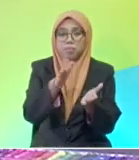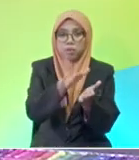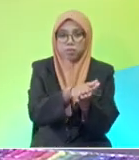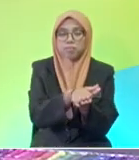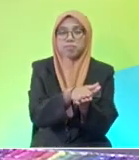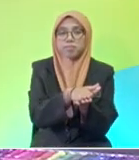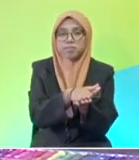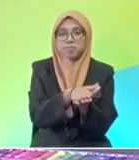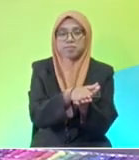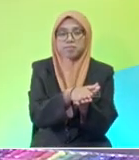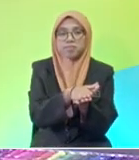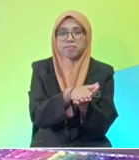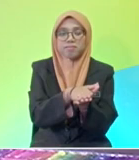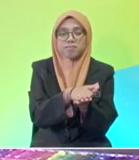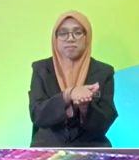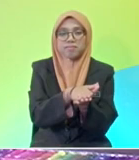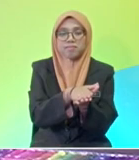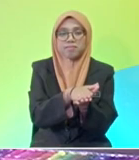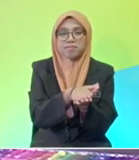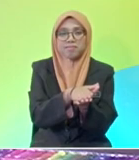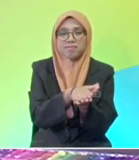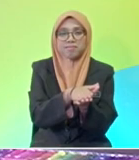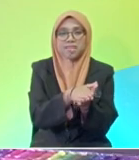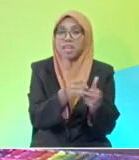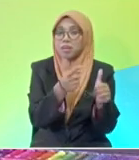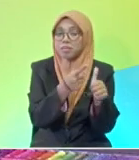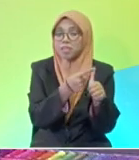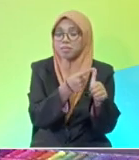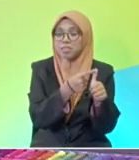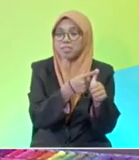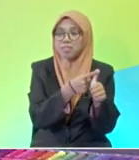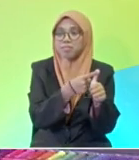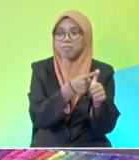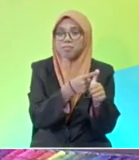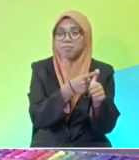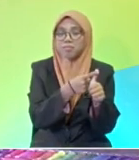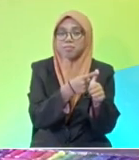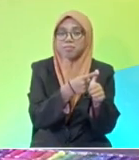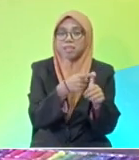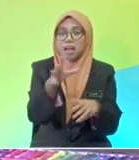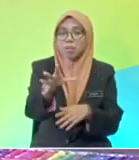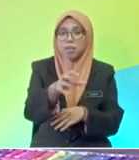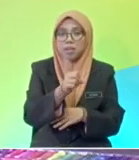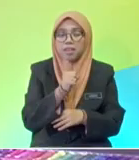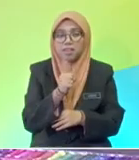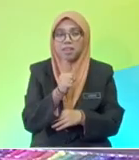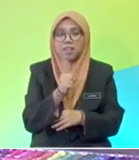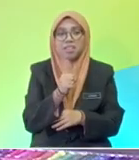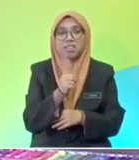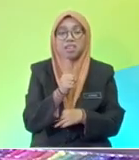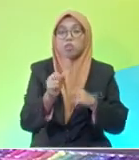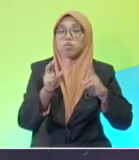Oke baik yang pertama sekali Saya nak ambil ah ucapannya